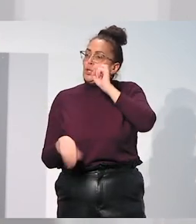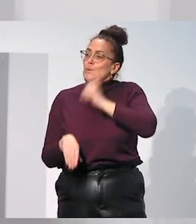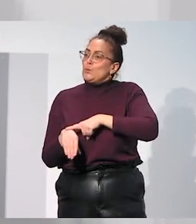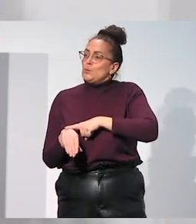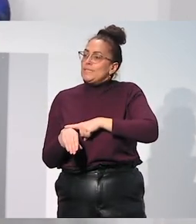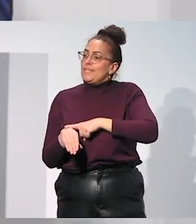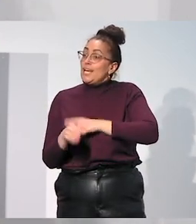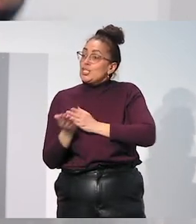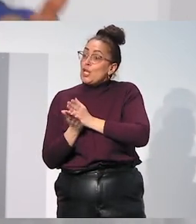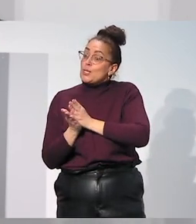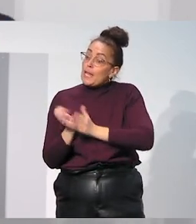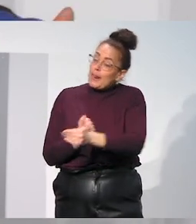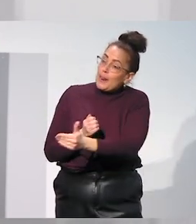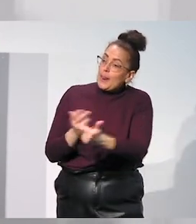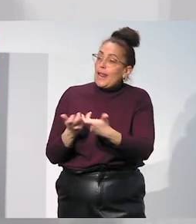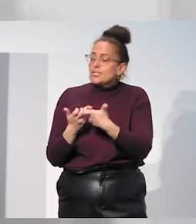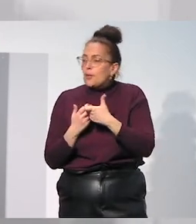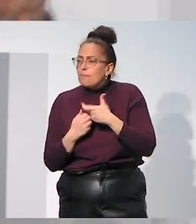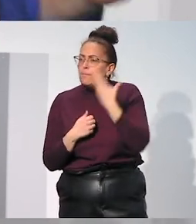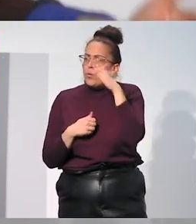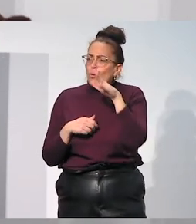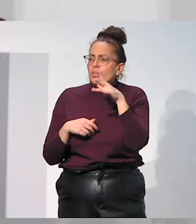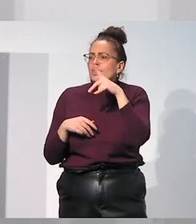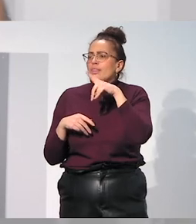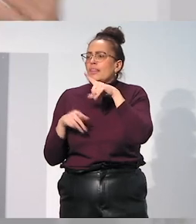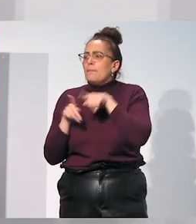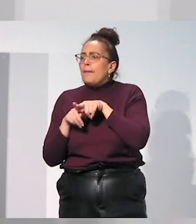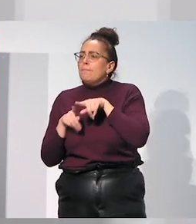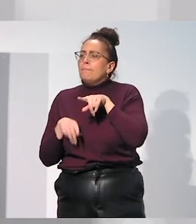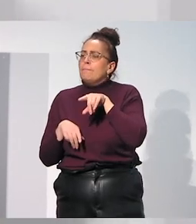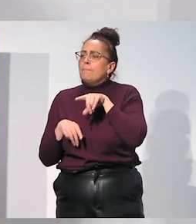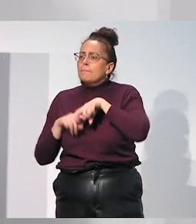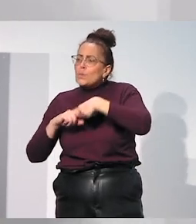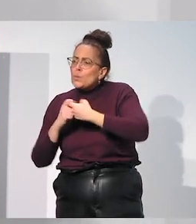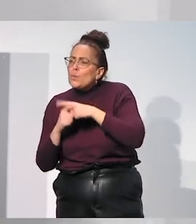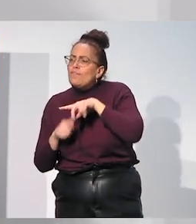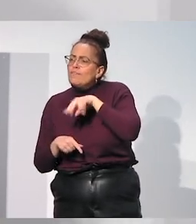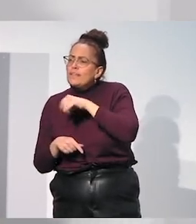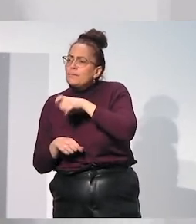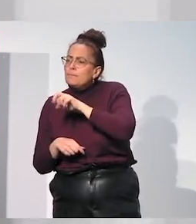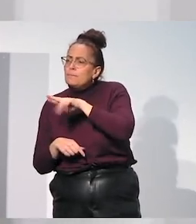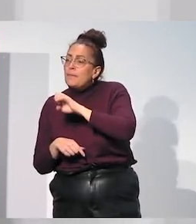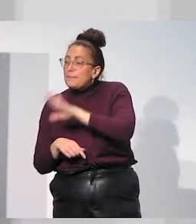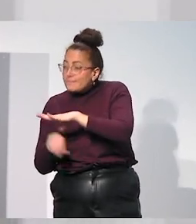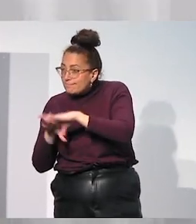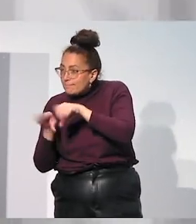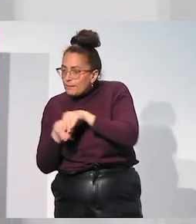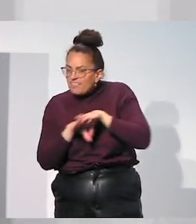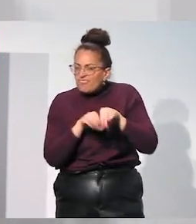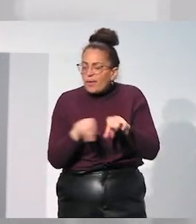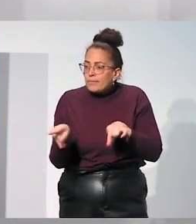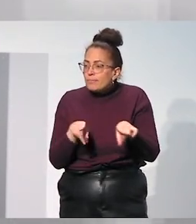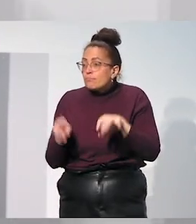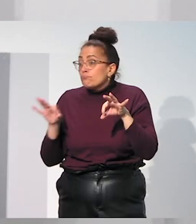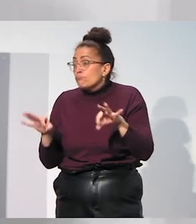d'Esquirou, le sagouin, le nœud de vipère, en voilà des huis clos familiaux. Hein. Oui, alors François